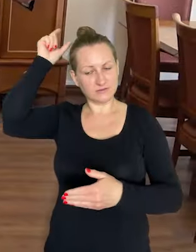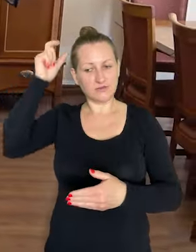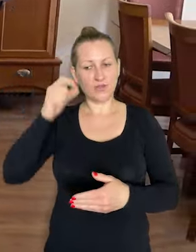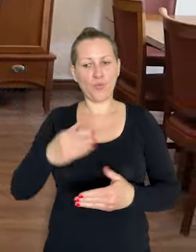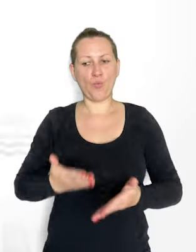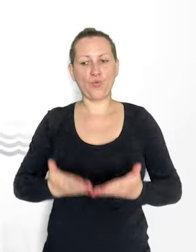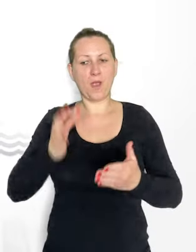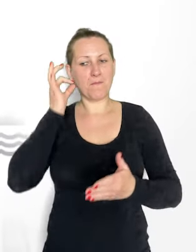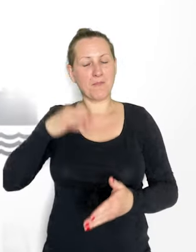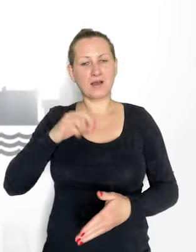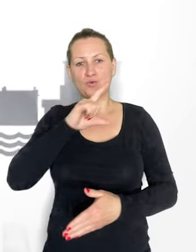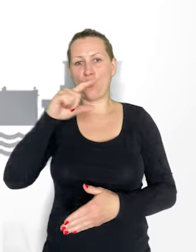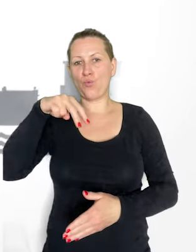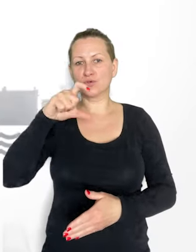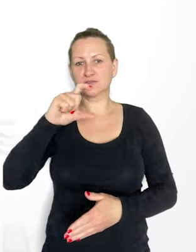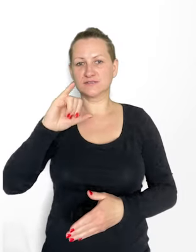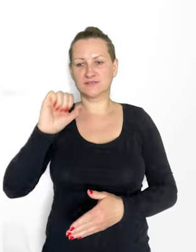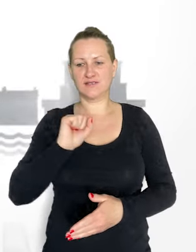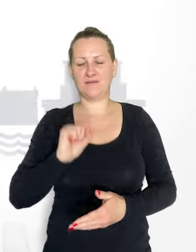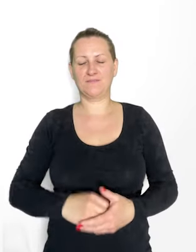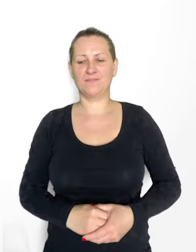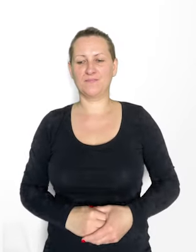pani Łucji.